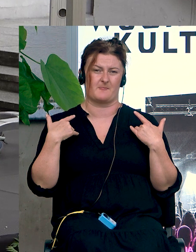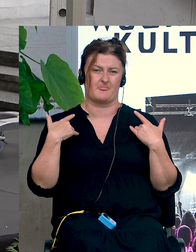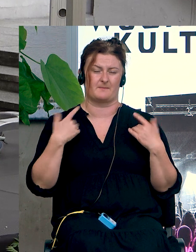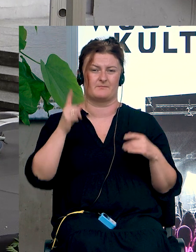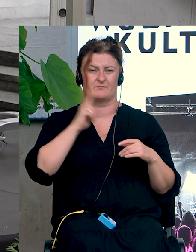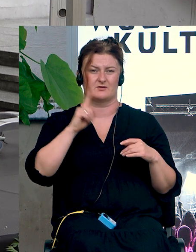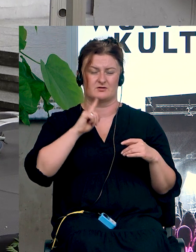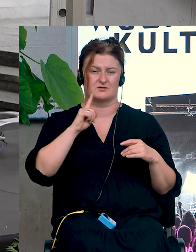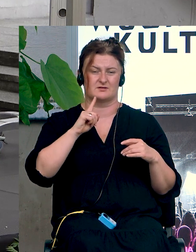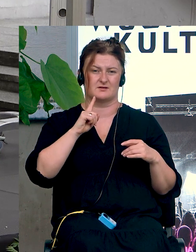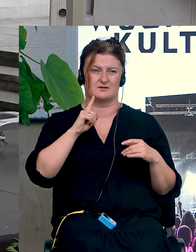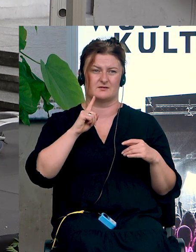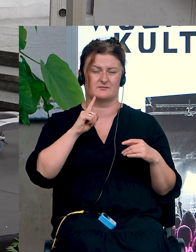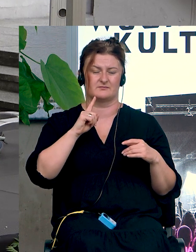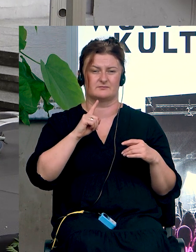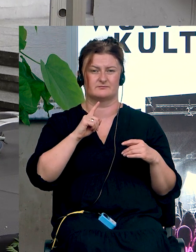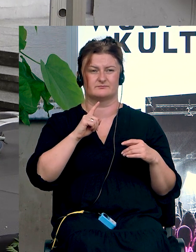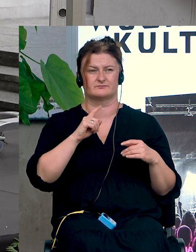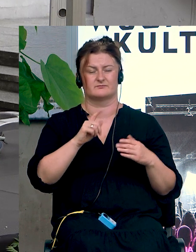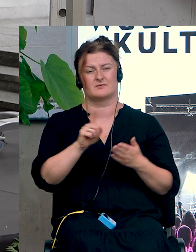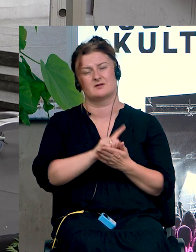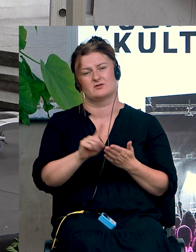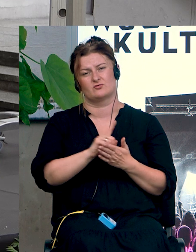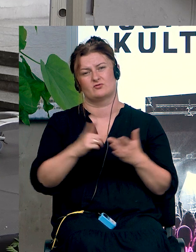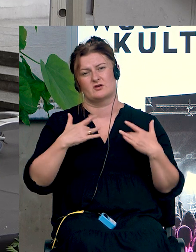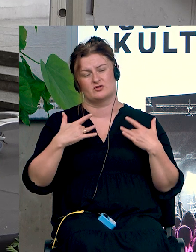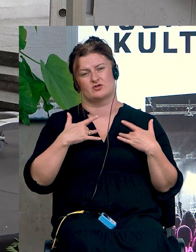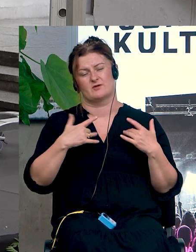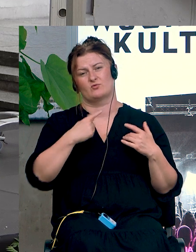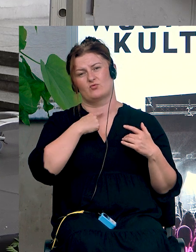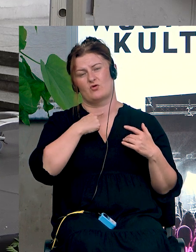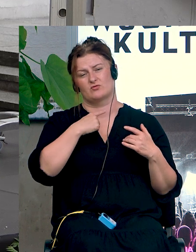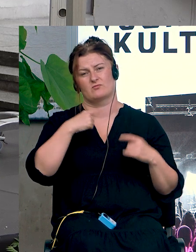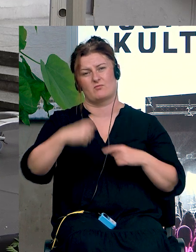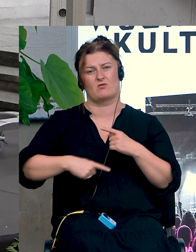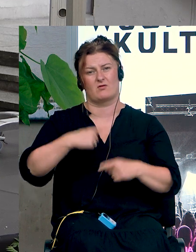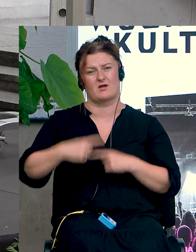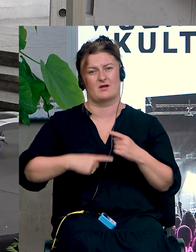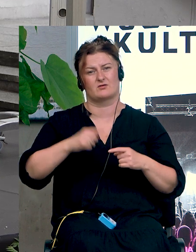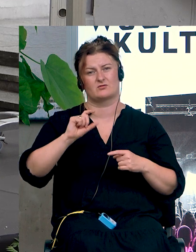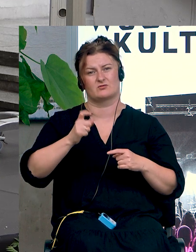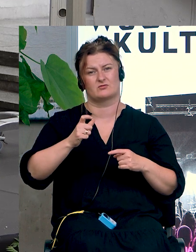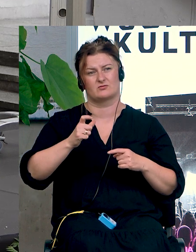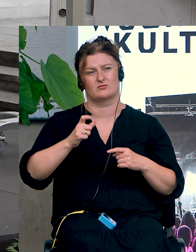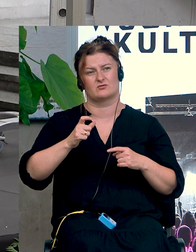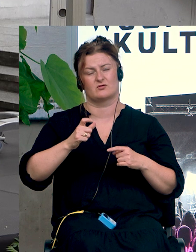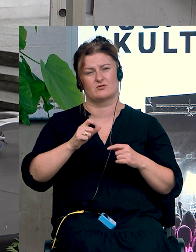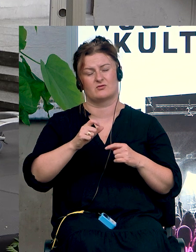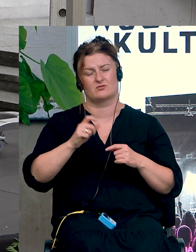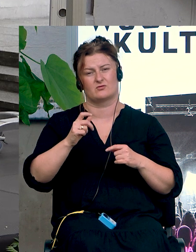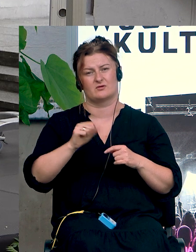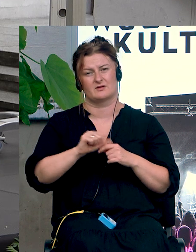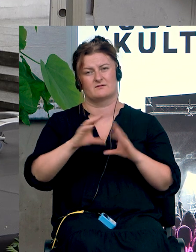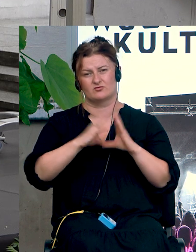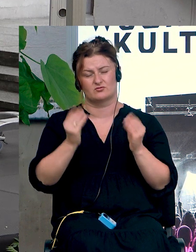а голосує, ризикує життям голоса покоління, який всім нам дуже потрібен. Але з іншого боку, я розумію цей